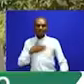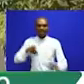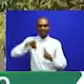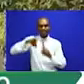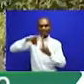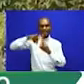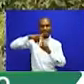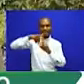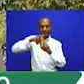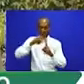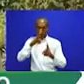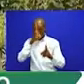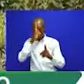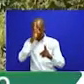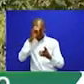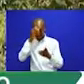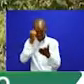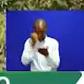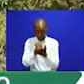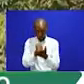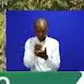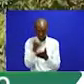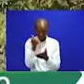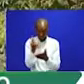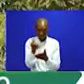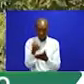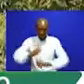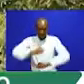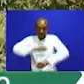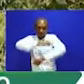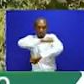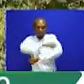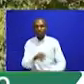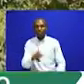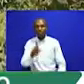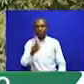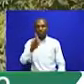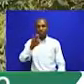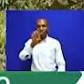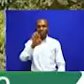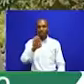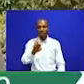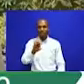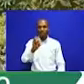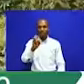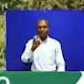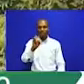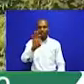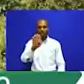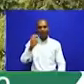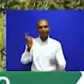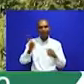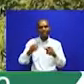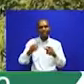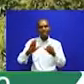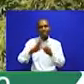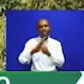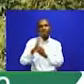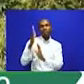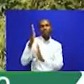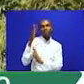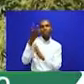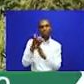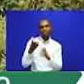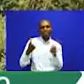post ase school ya kiora ari moino egere narire usaramera base ke kati kenye kurunya kwa